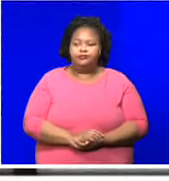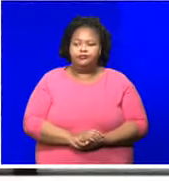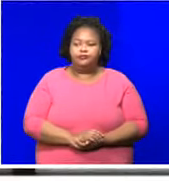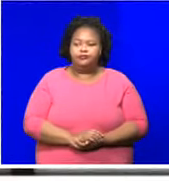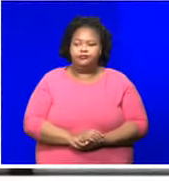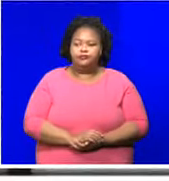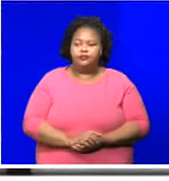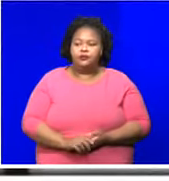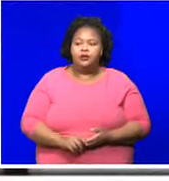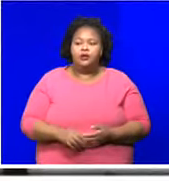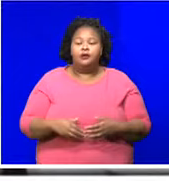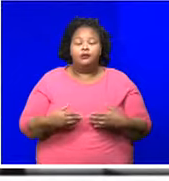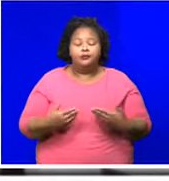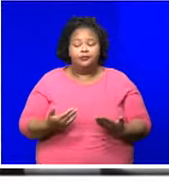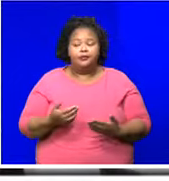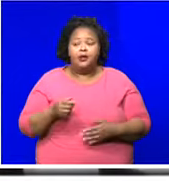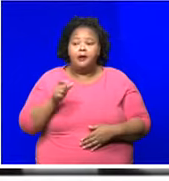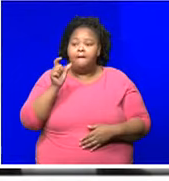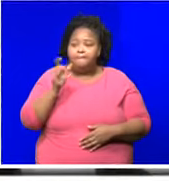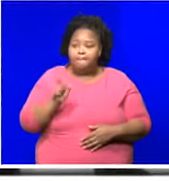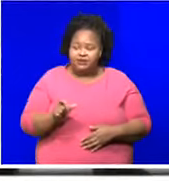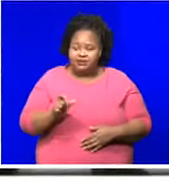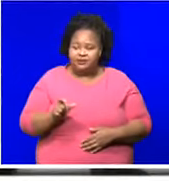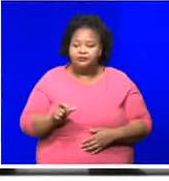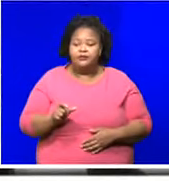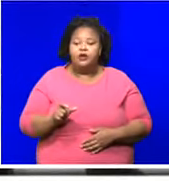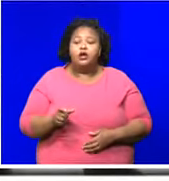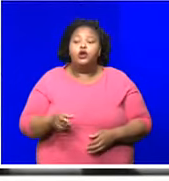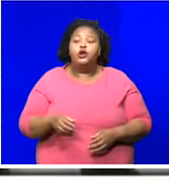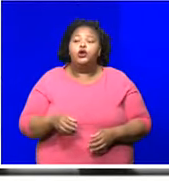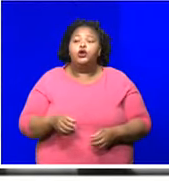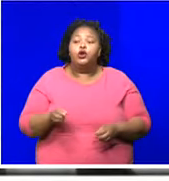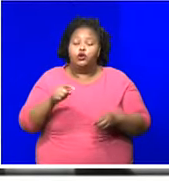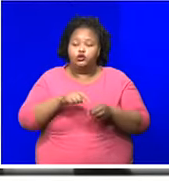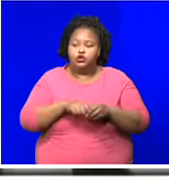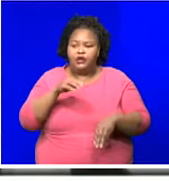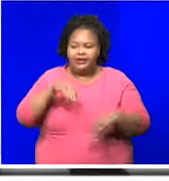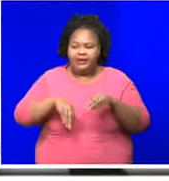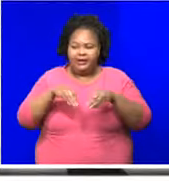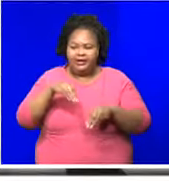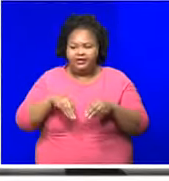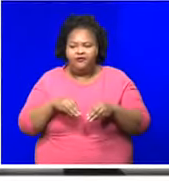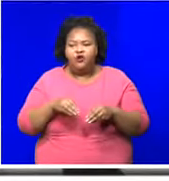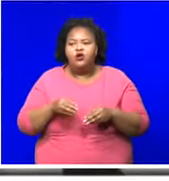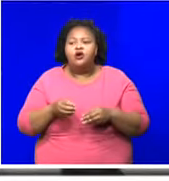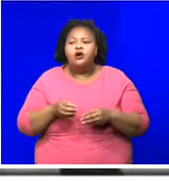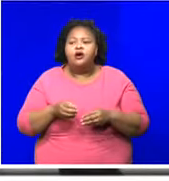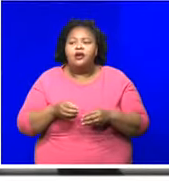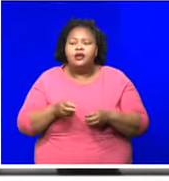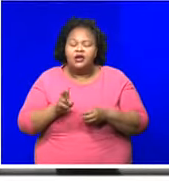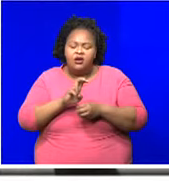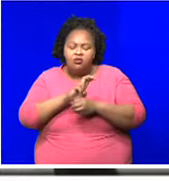kube umuntu wethembekile bakumonitha kanjani ukuthi kube nalokwethembeka mbamba ukuthi isikhetha